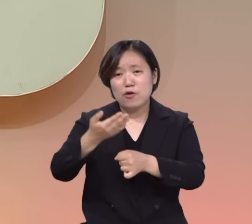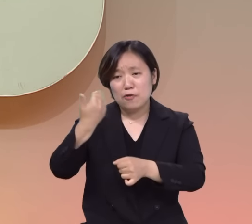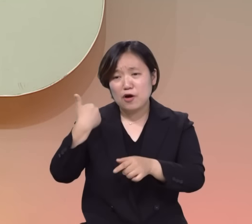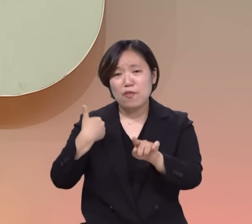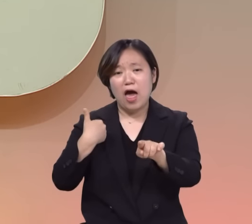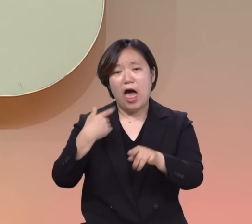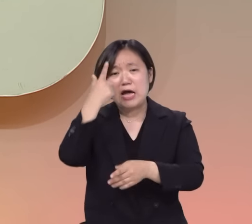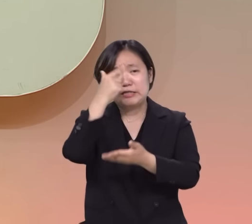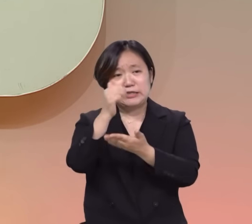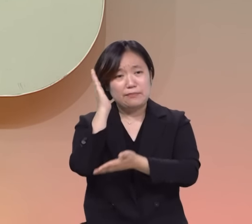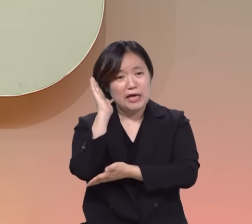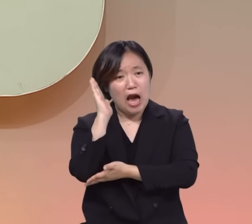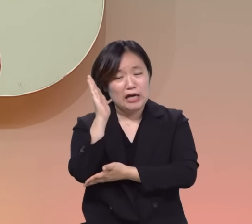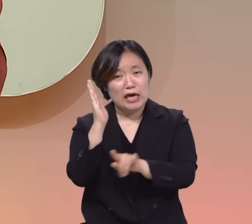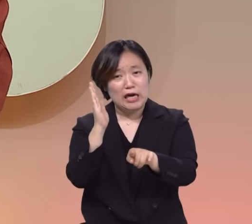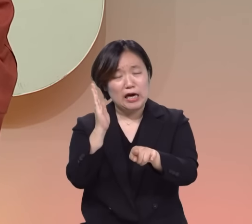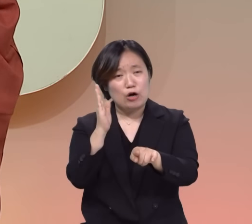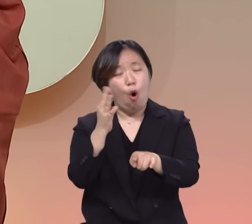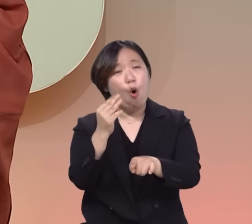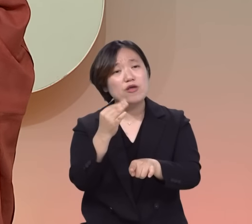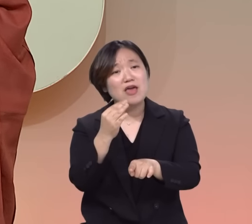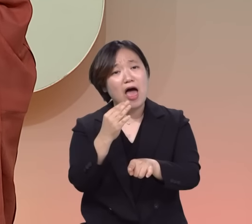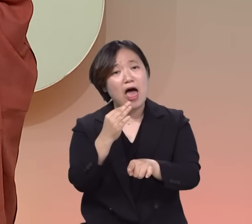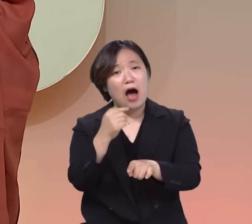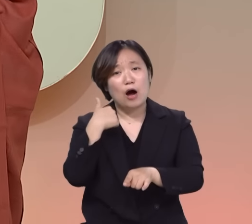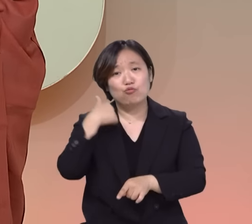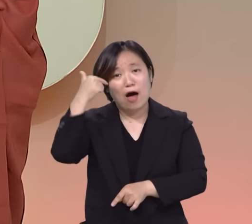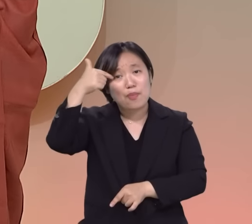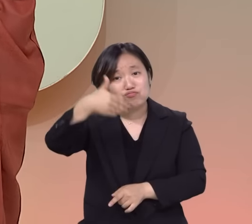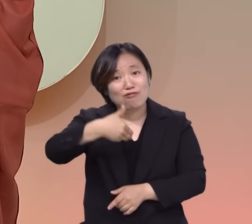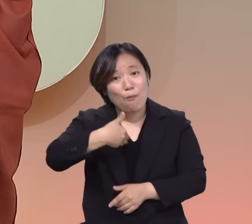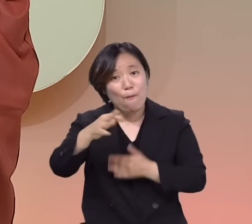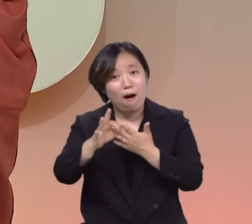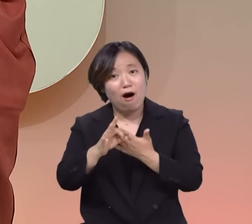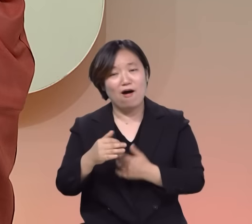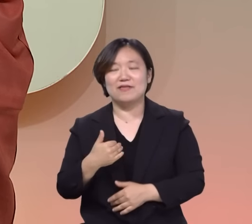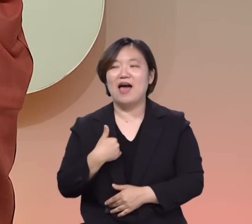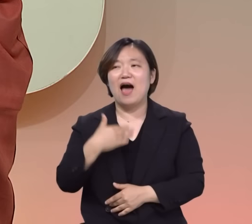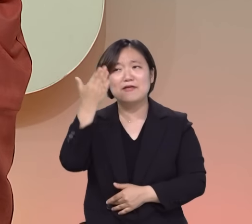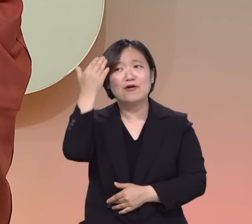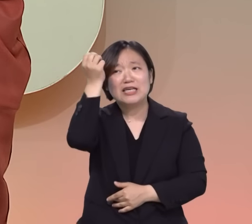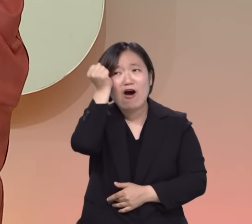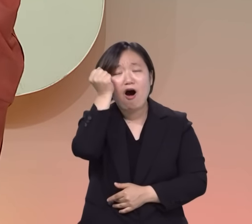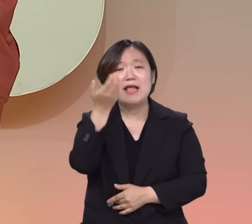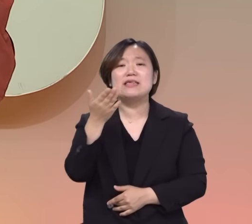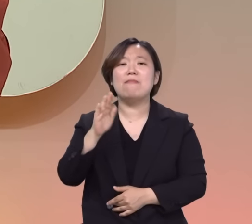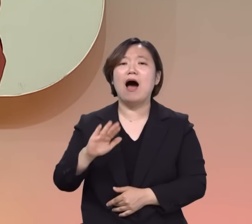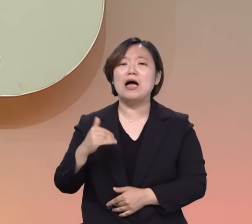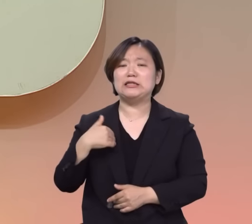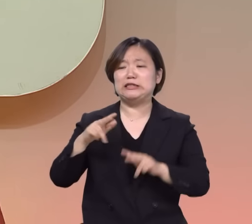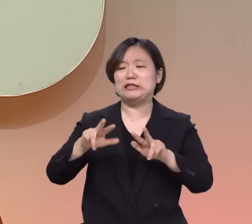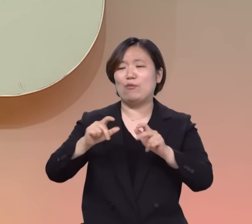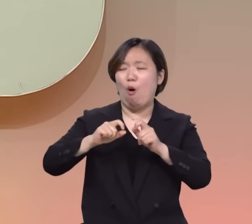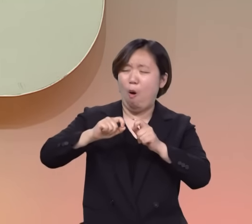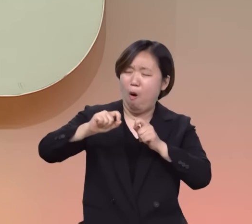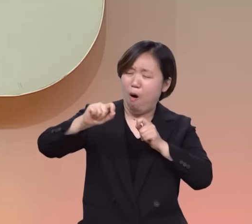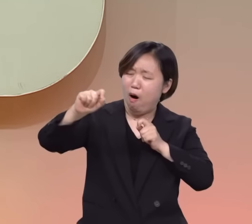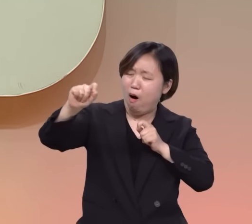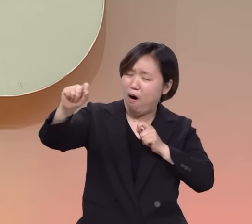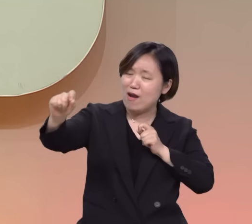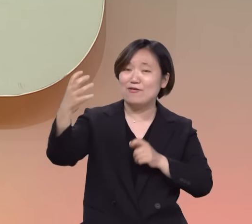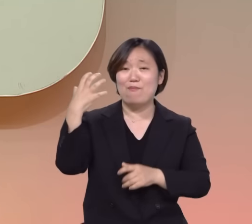무슨무슨 이야기 하셨는데 그게 몇 회분에 나와요 하면 예전에 제가 다 기억하고 있었는데 하도 오래하다